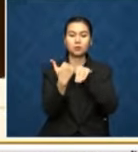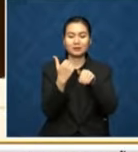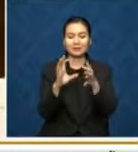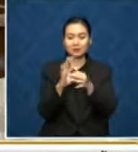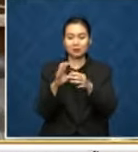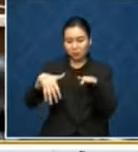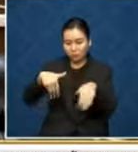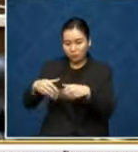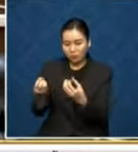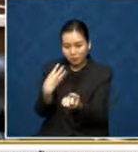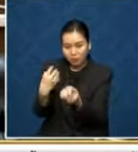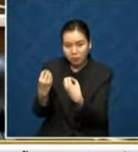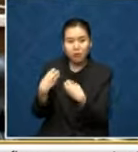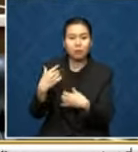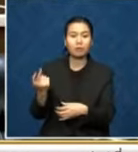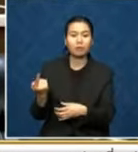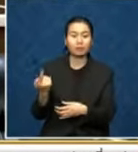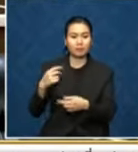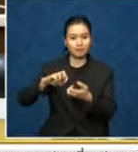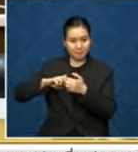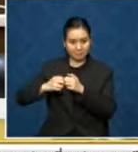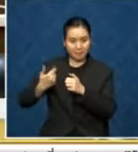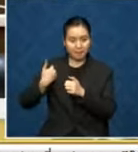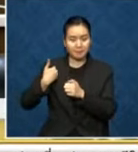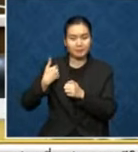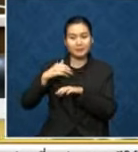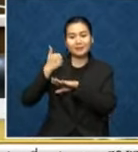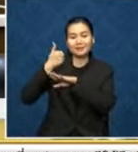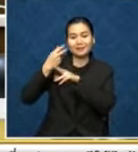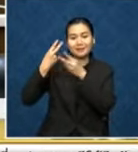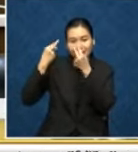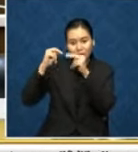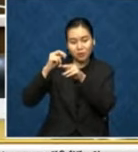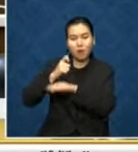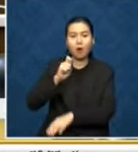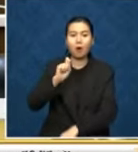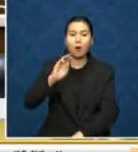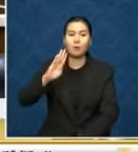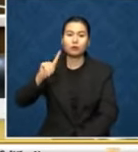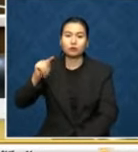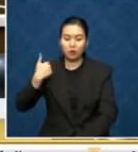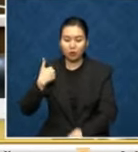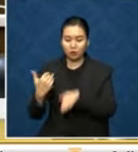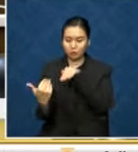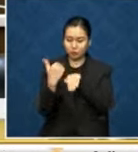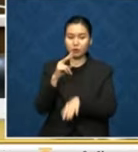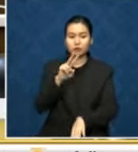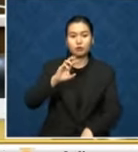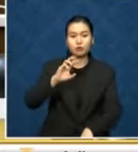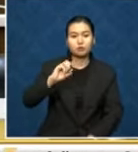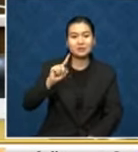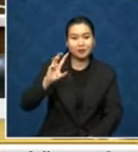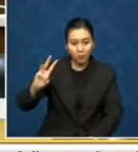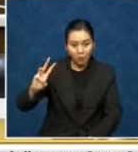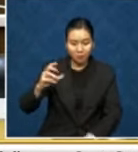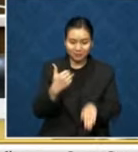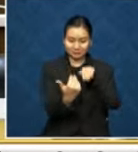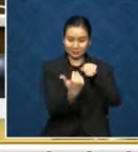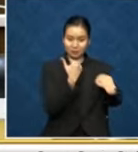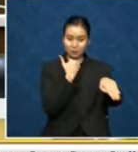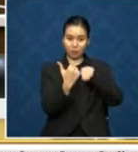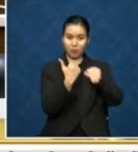การร้องเรียนจากท่านมนูนบุตรนามนายกอบต.ตำบลภูหอครับว่าถนนหมายเลข2016ของทางหลว